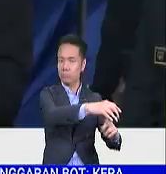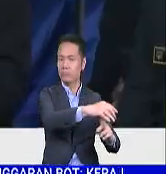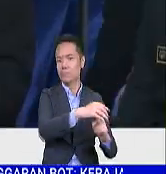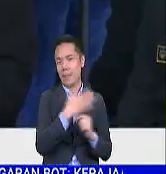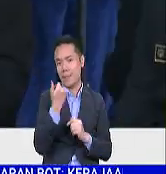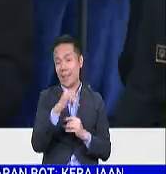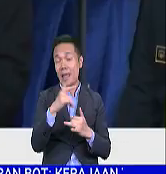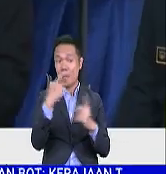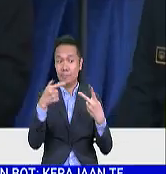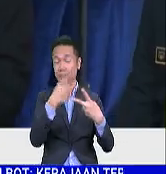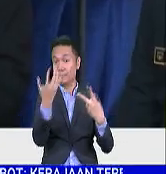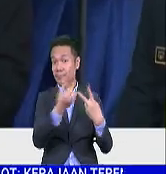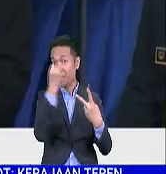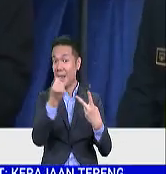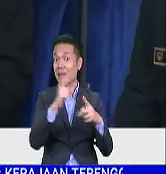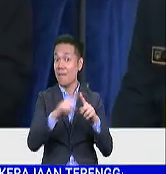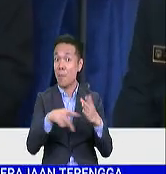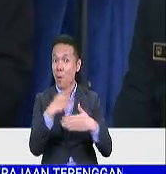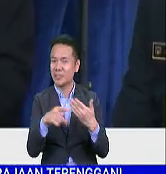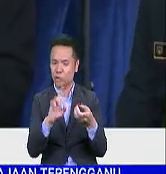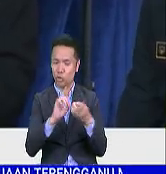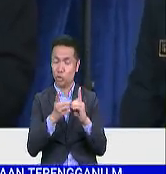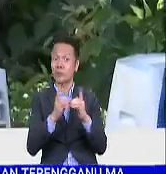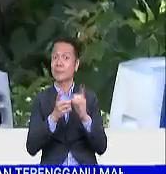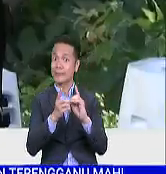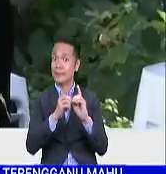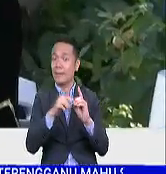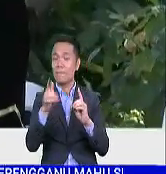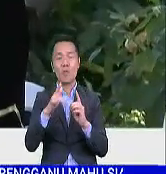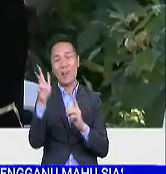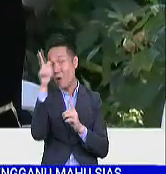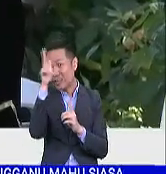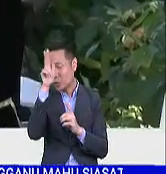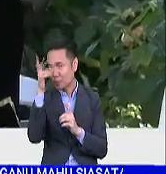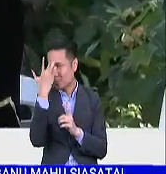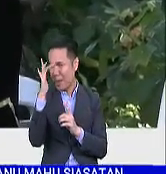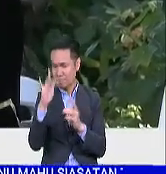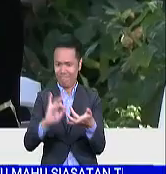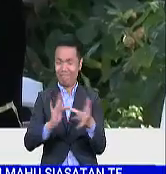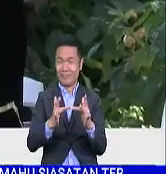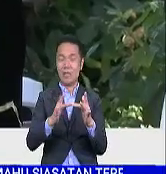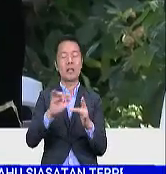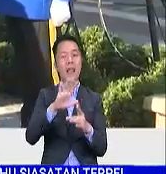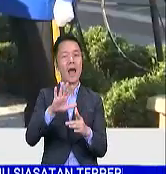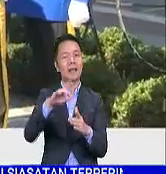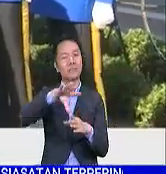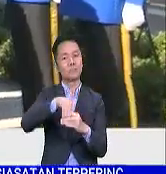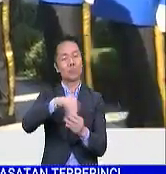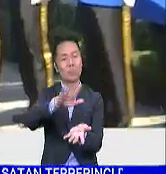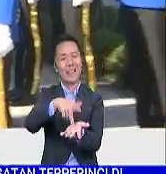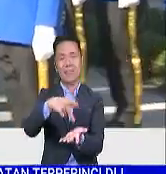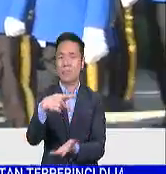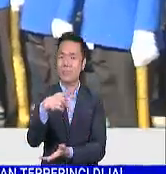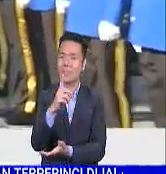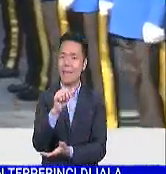negeri merealisasikan inisiatif pendigitalan ke era kerajaan pintar dengan mewujudkan pusat data bersepadu. Sempena